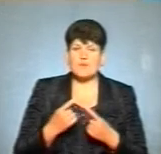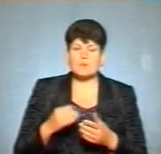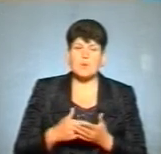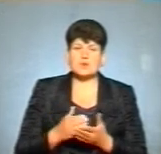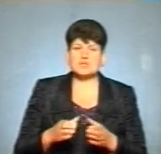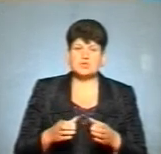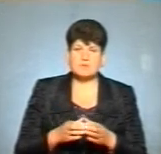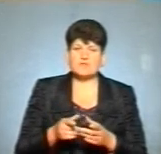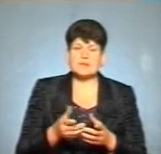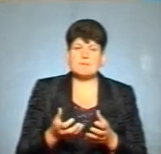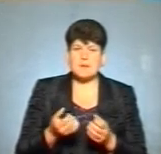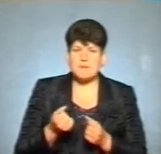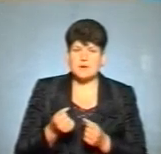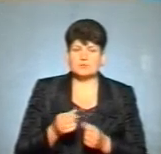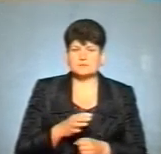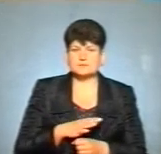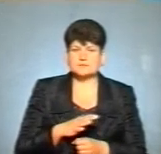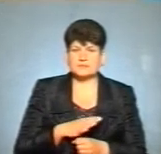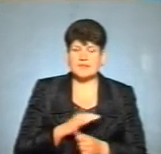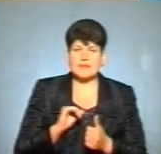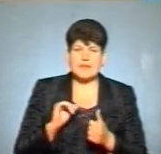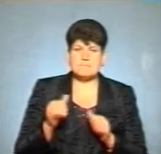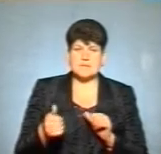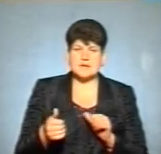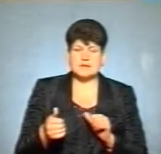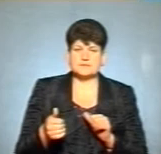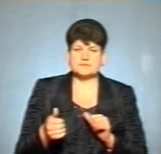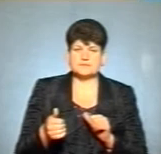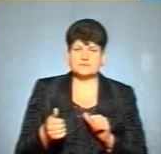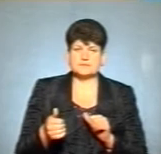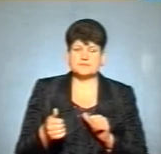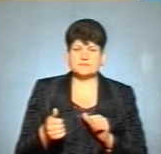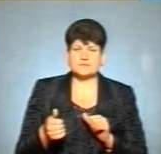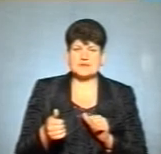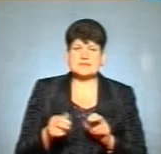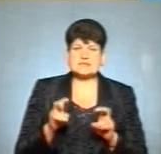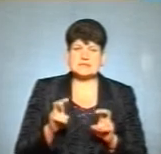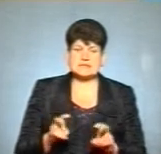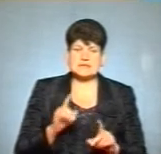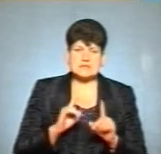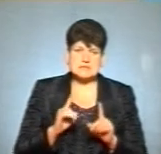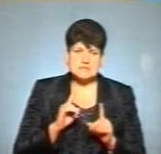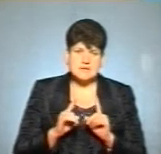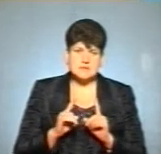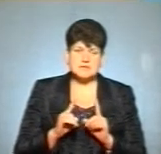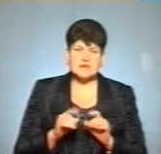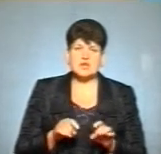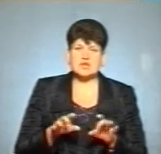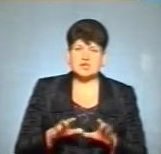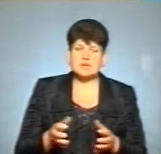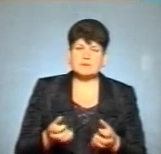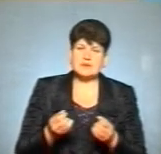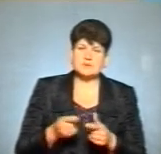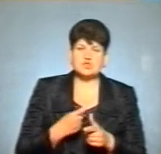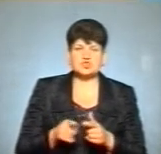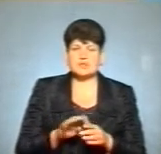партії, вони інколи приймають наперед до засідання сесії, так, певні рішення підтримати чи не